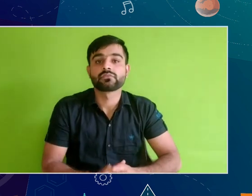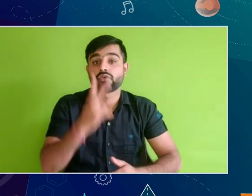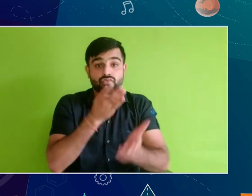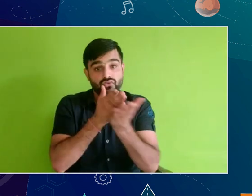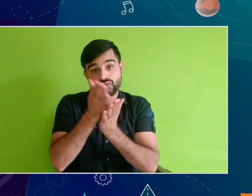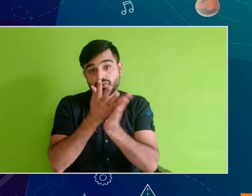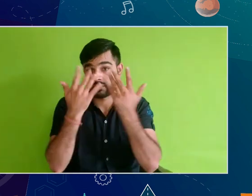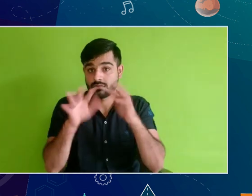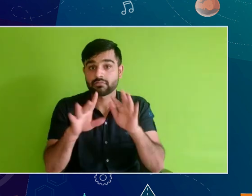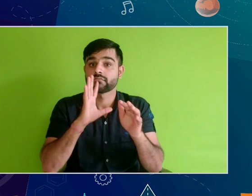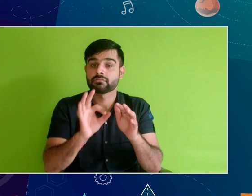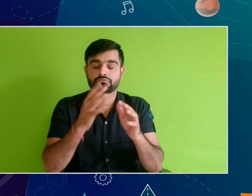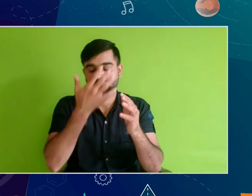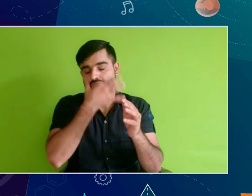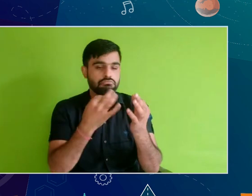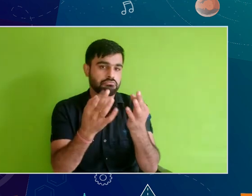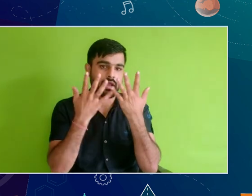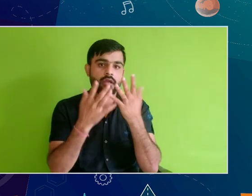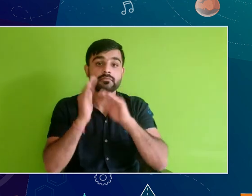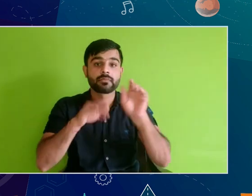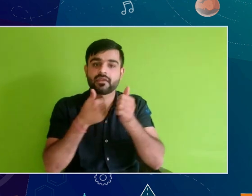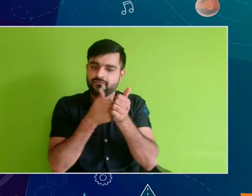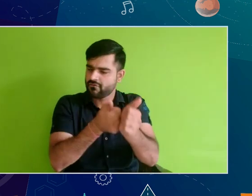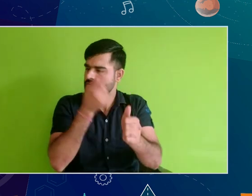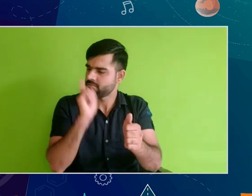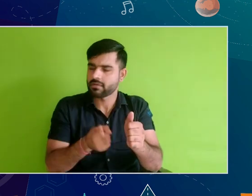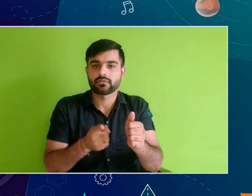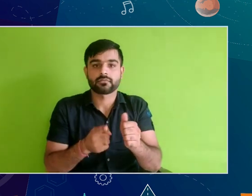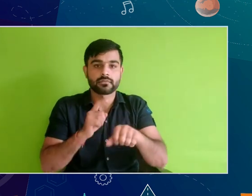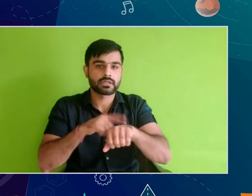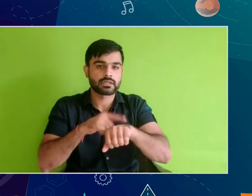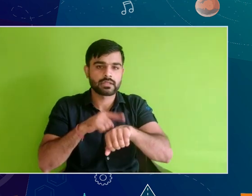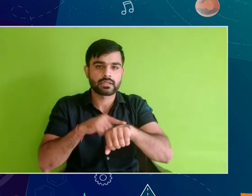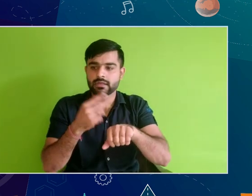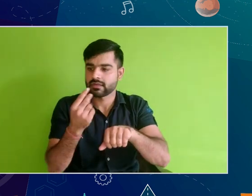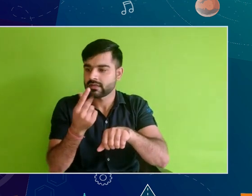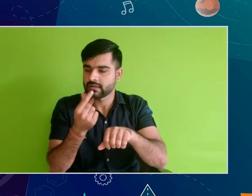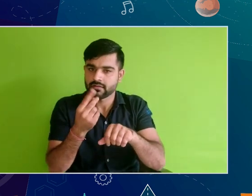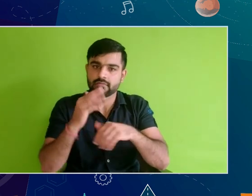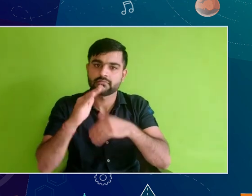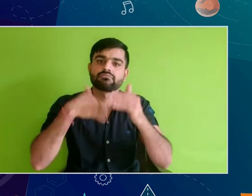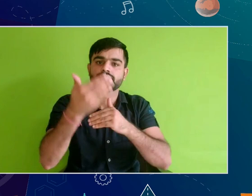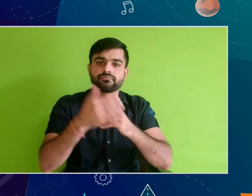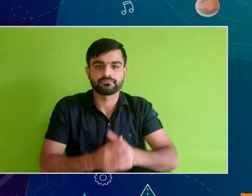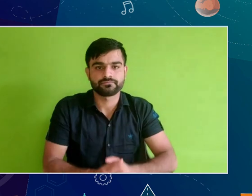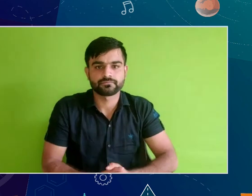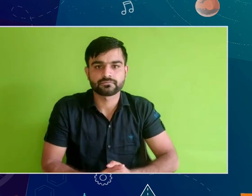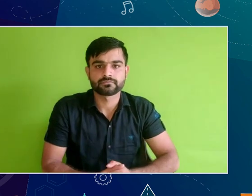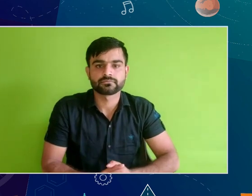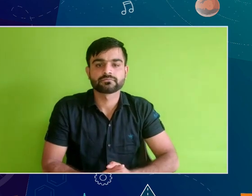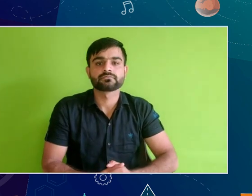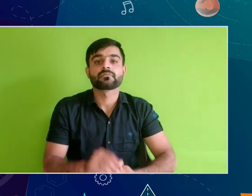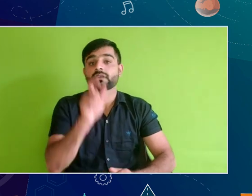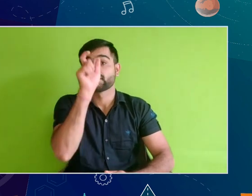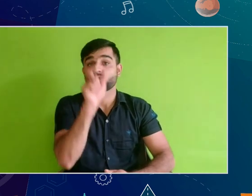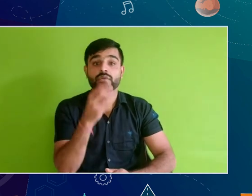कमाल की है। मैं समझता हूँ कि सभी को उसको फॉलो करना चाहिए। समय हमारे पास बिल्कुल भी नहीं है, जल्दी से हम चलते हैं अपने नेक्स्ट सेगमेंट के ऊपर, वो है थ्री की वर्ड्स। तो अतुल